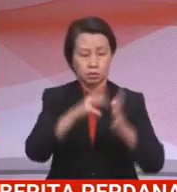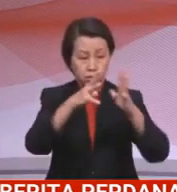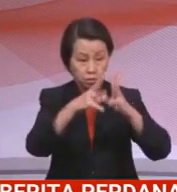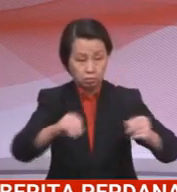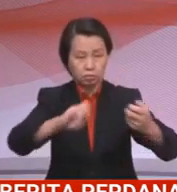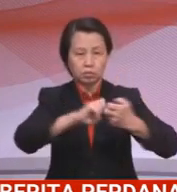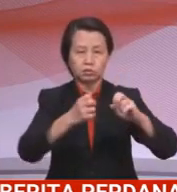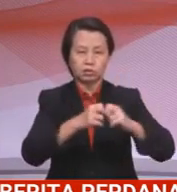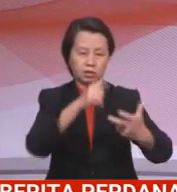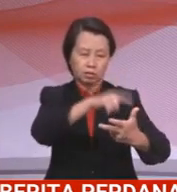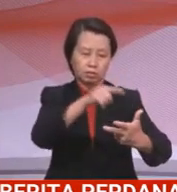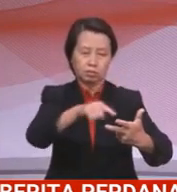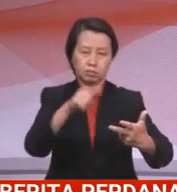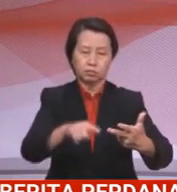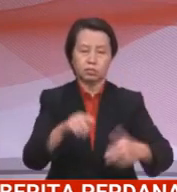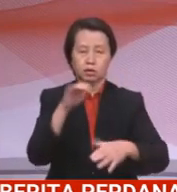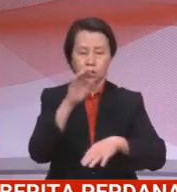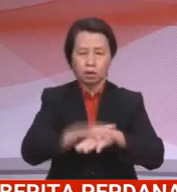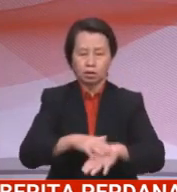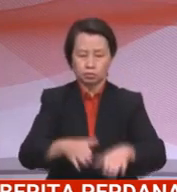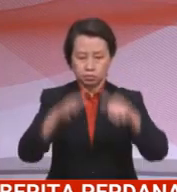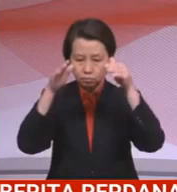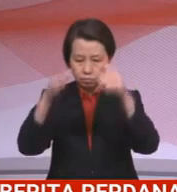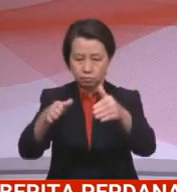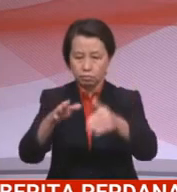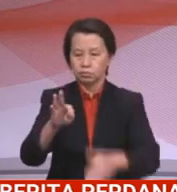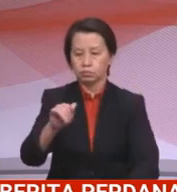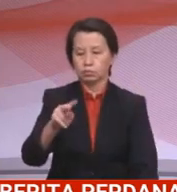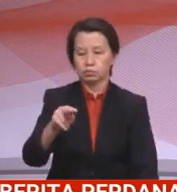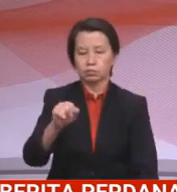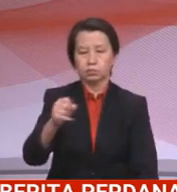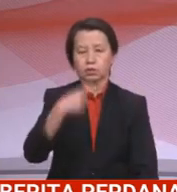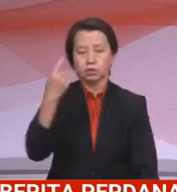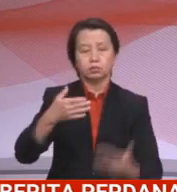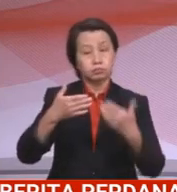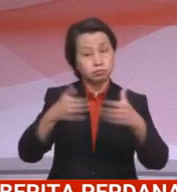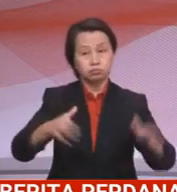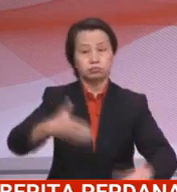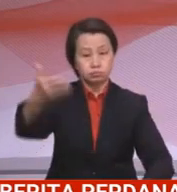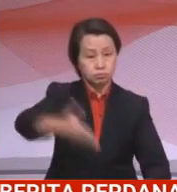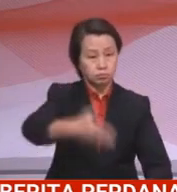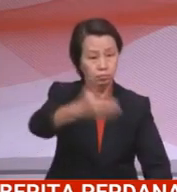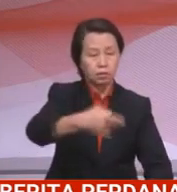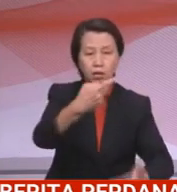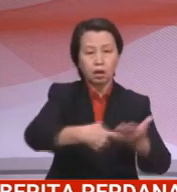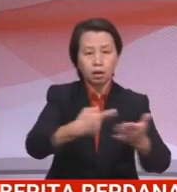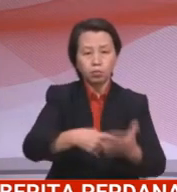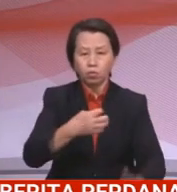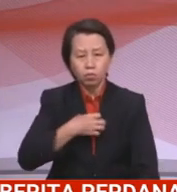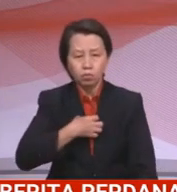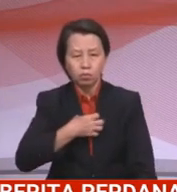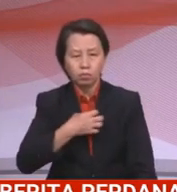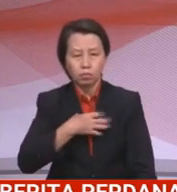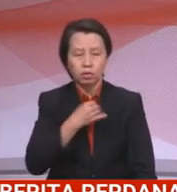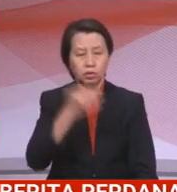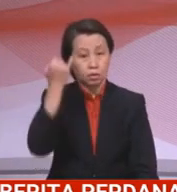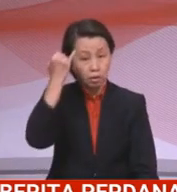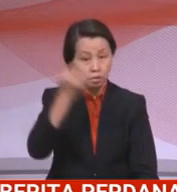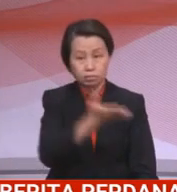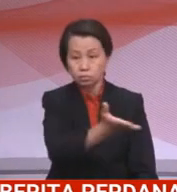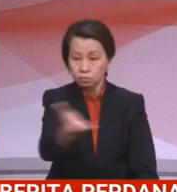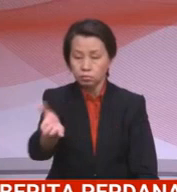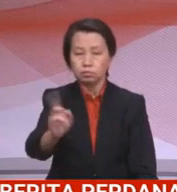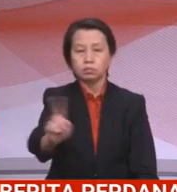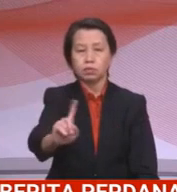menangani isu tersebut Atas Jaksa keprihatinan final sentiasa terbuka melalukan apa jua aduan setiap pandangan